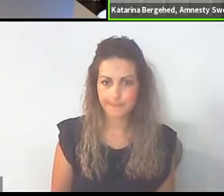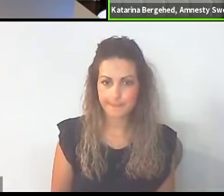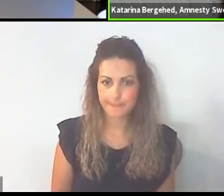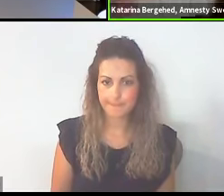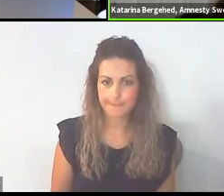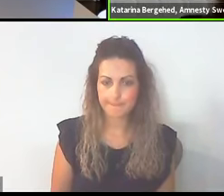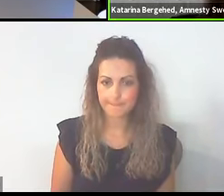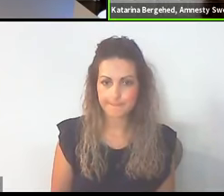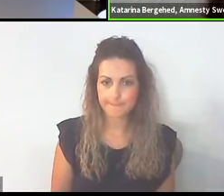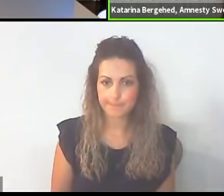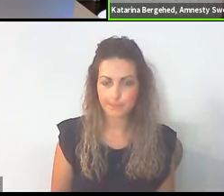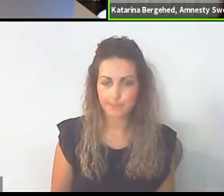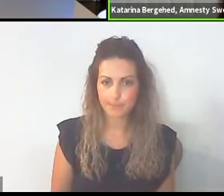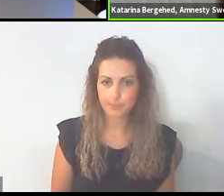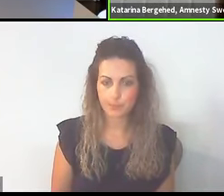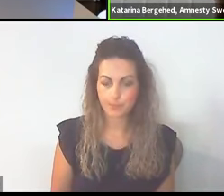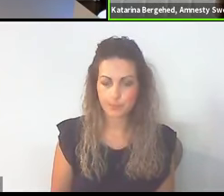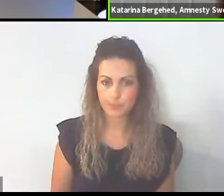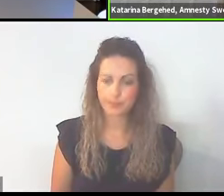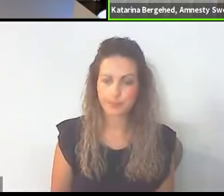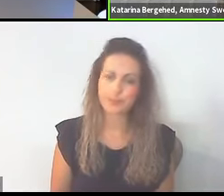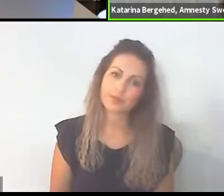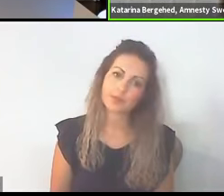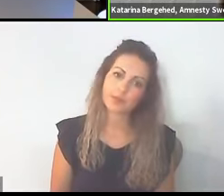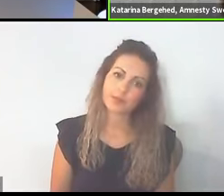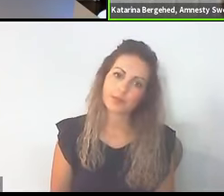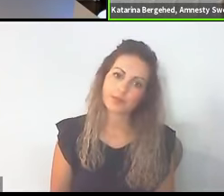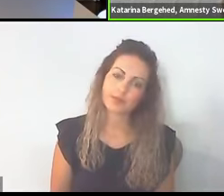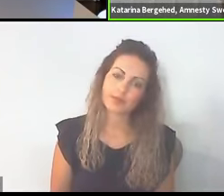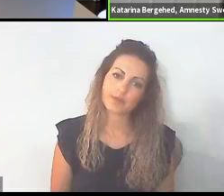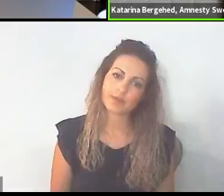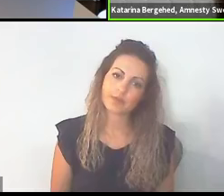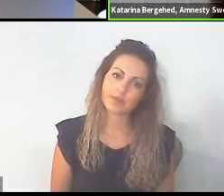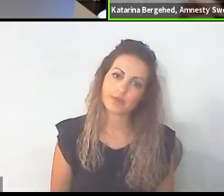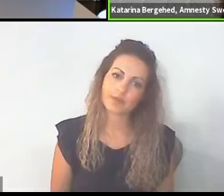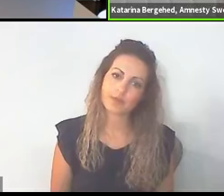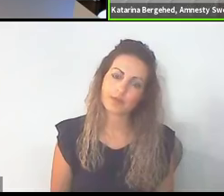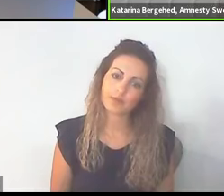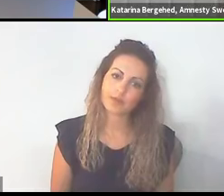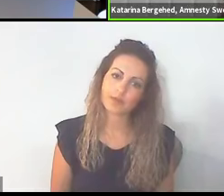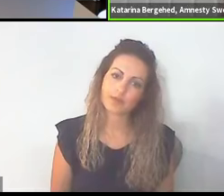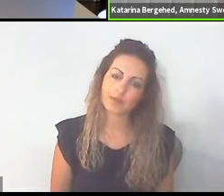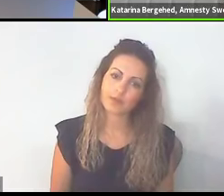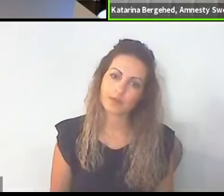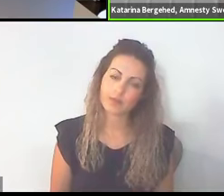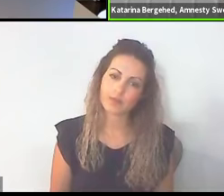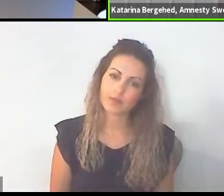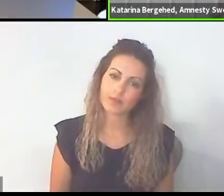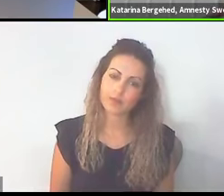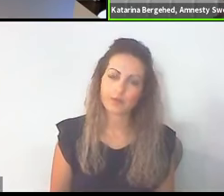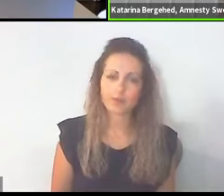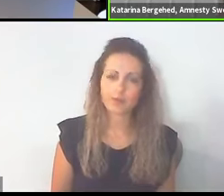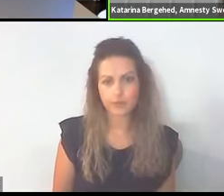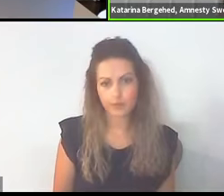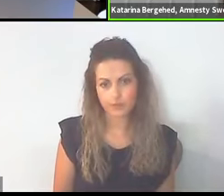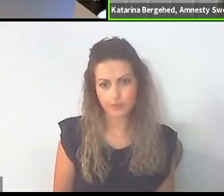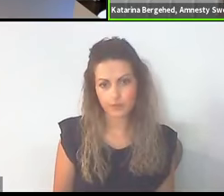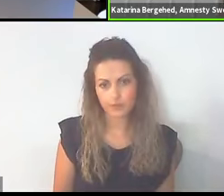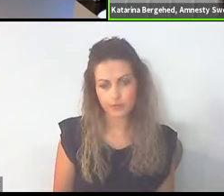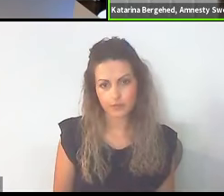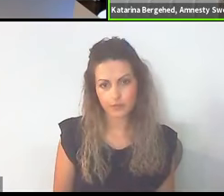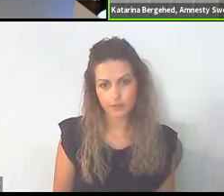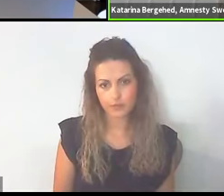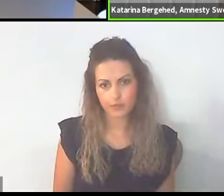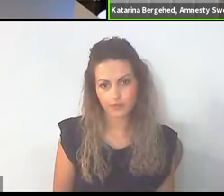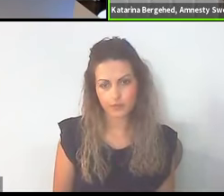be used in order to achieve change. But as I said, the law was at